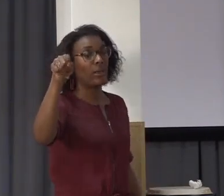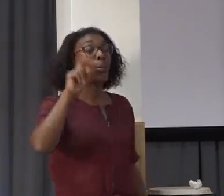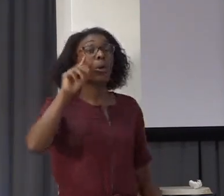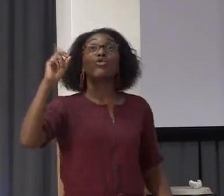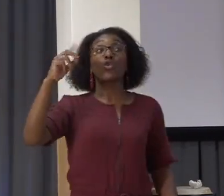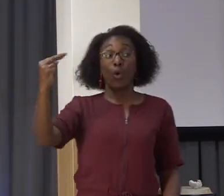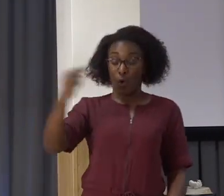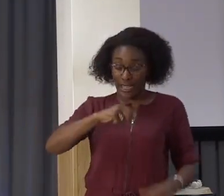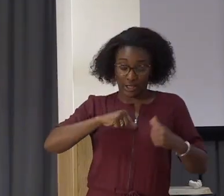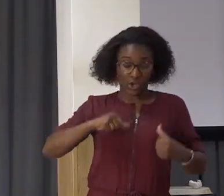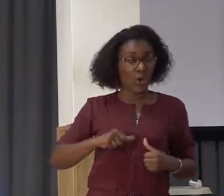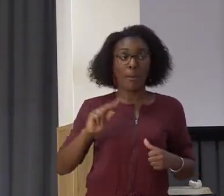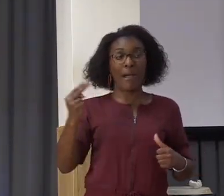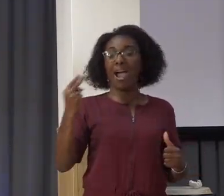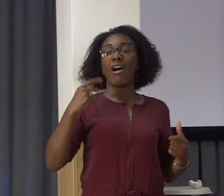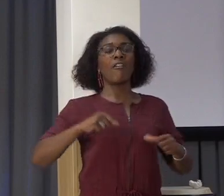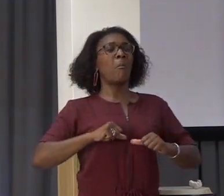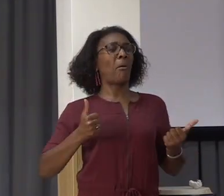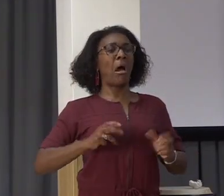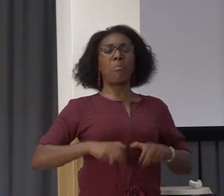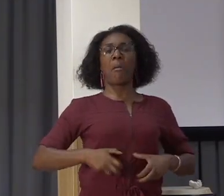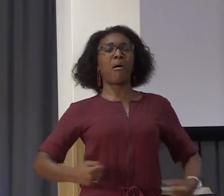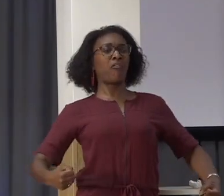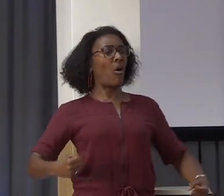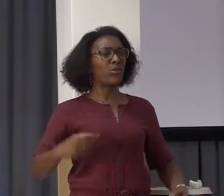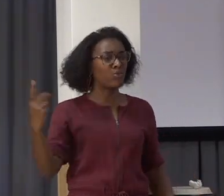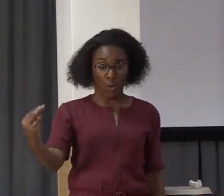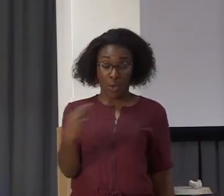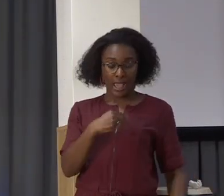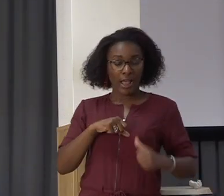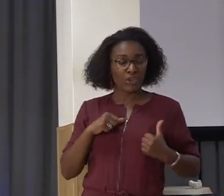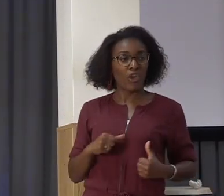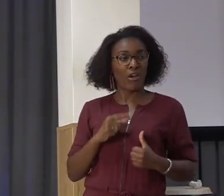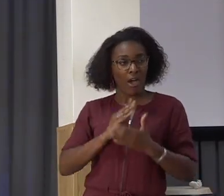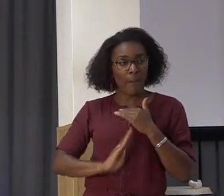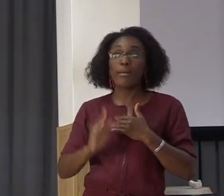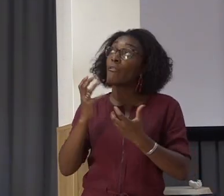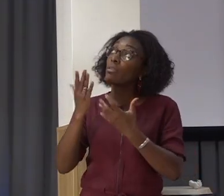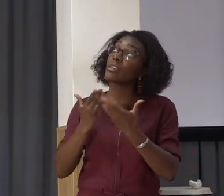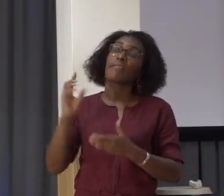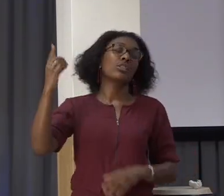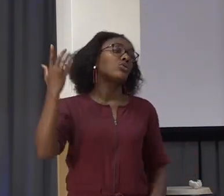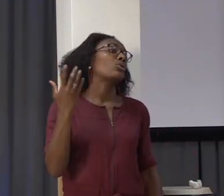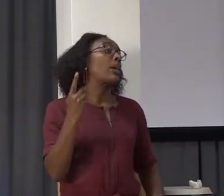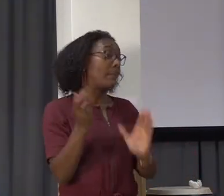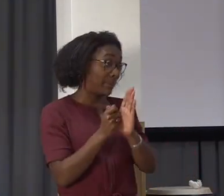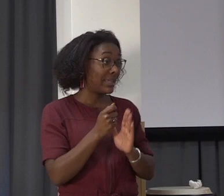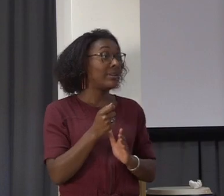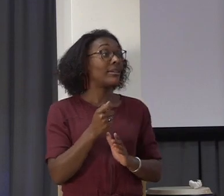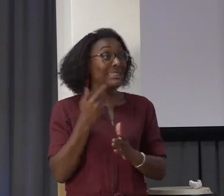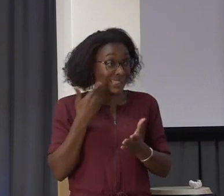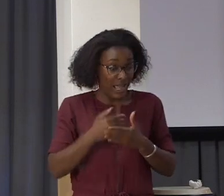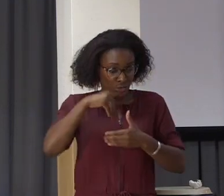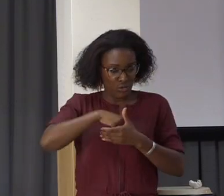cœur. L'important, c'est notre cœur. L'important, c'est notre désir de servir Dieu. Et quand nous le faisons, le Seigneur nous utilise d'une